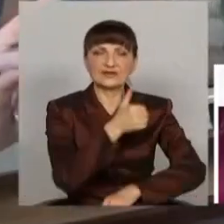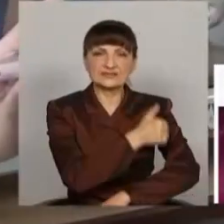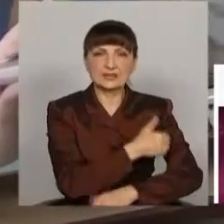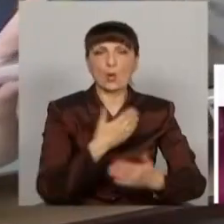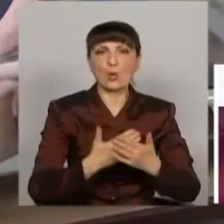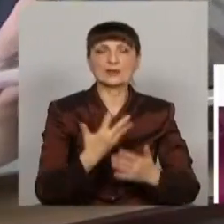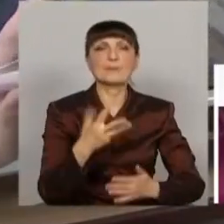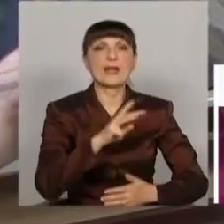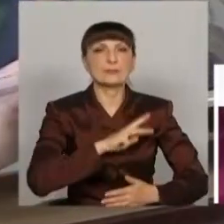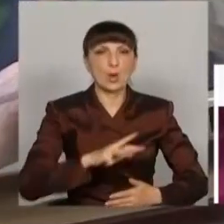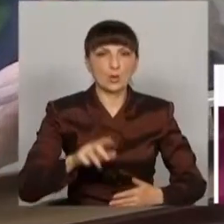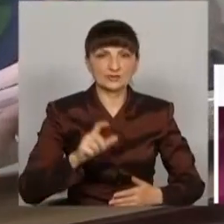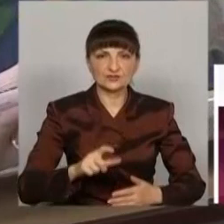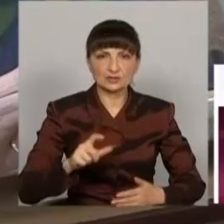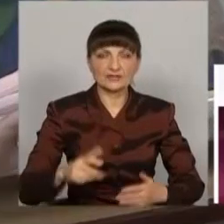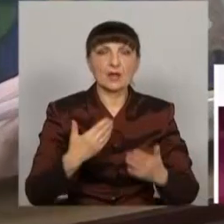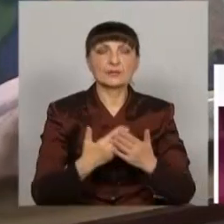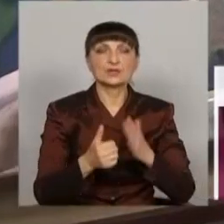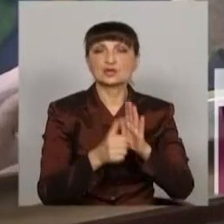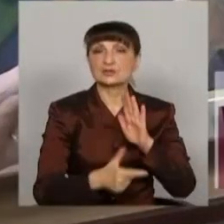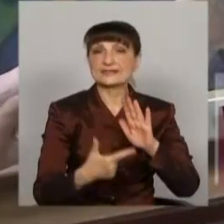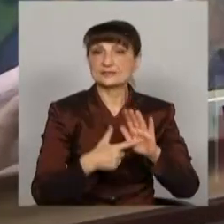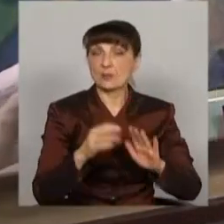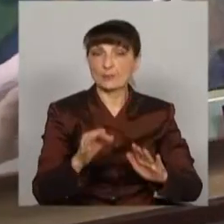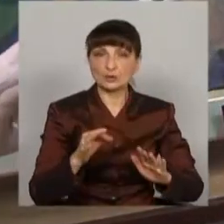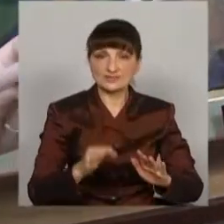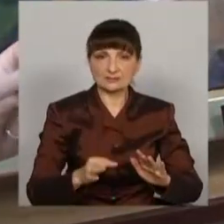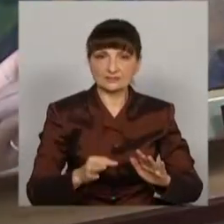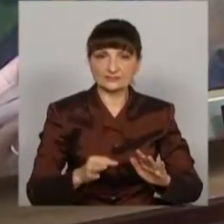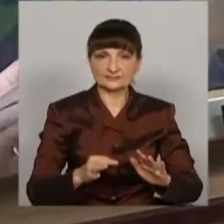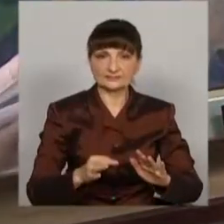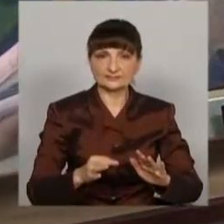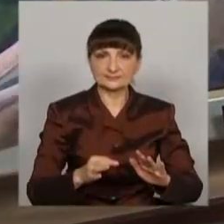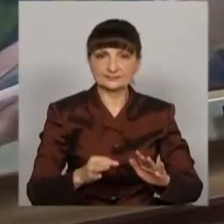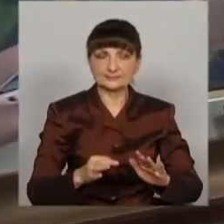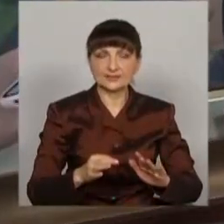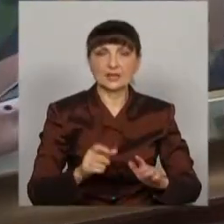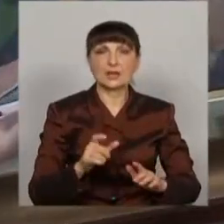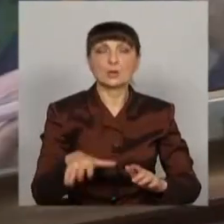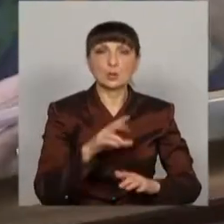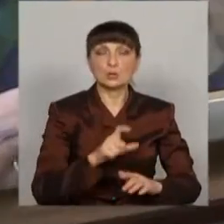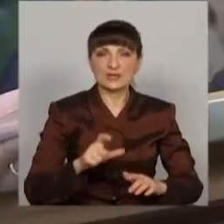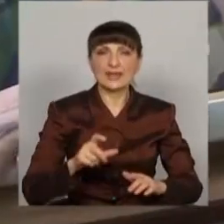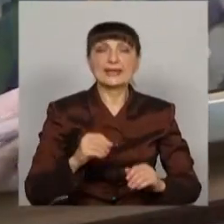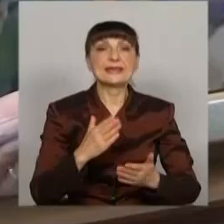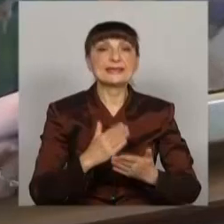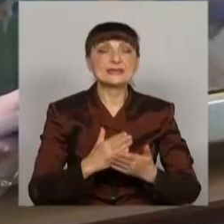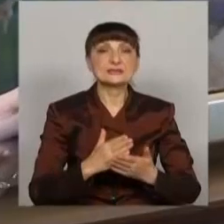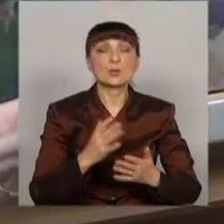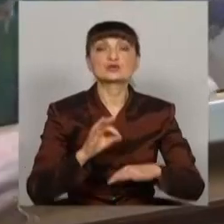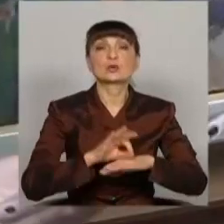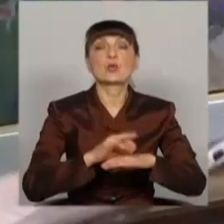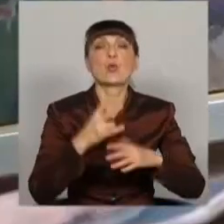около 5 миллионов человек. Это почти 67% из подлежащего контингента. И есть